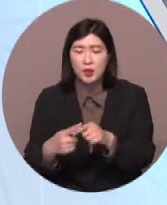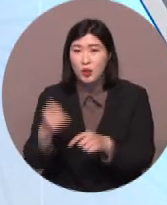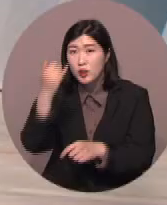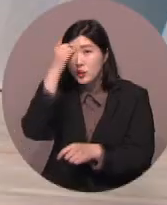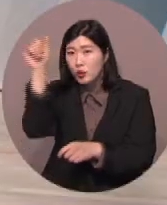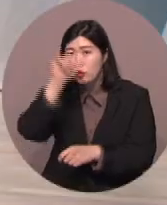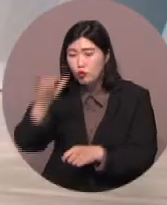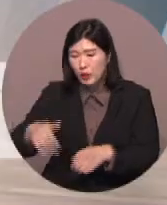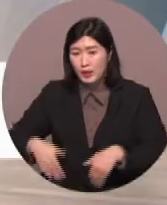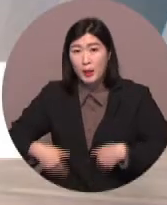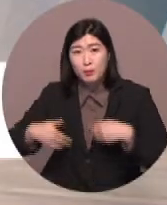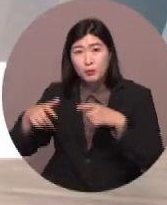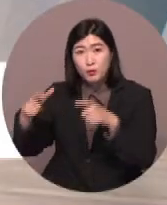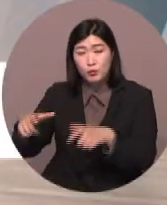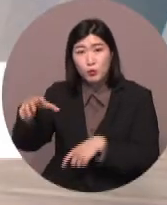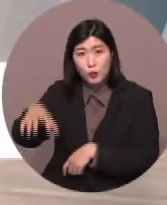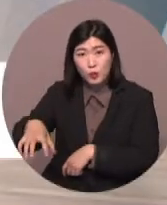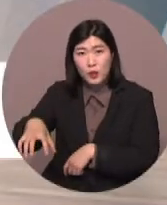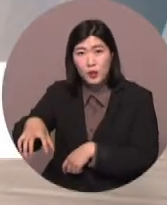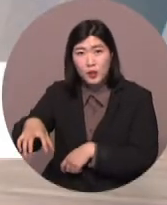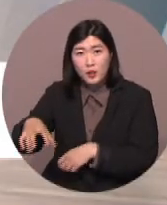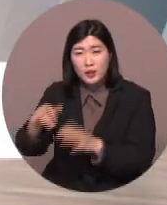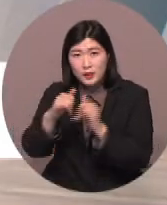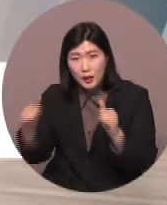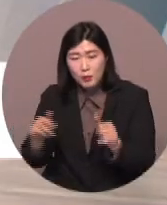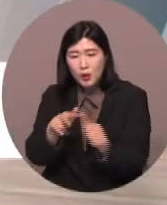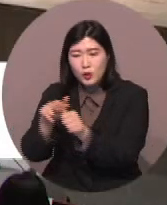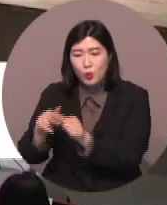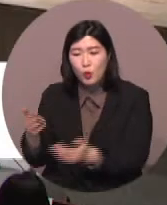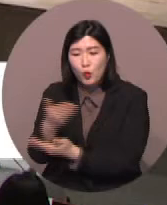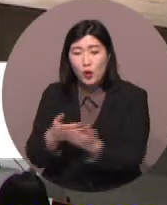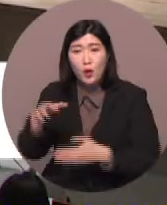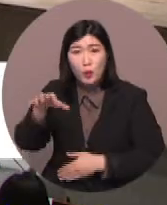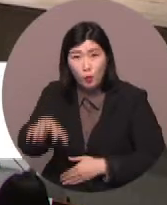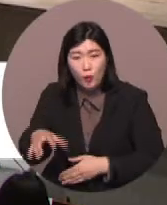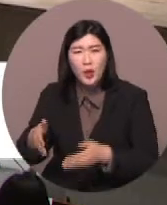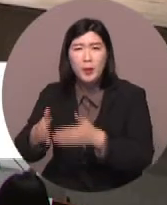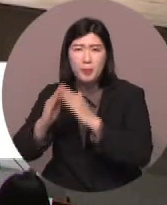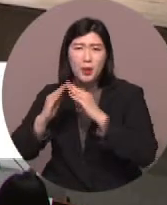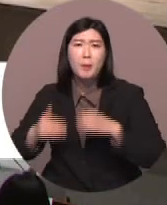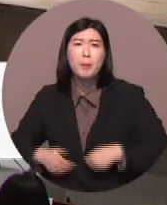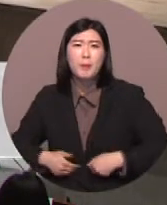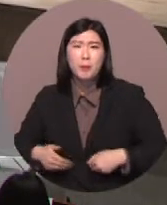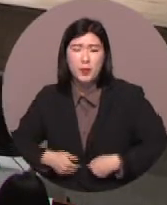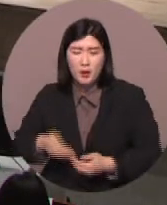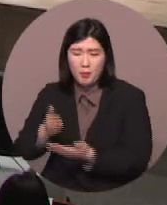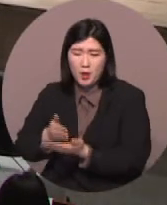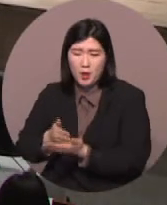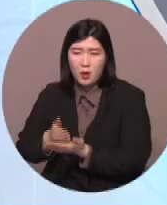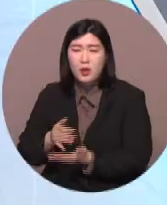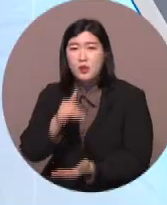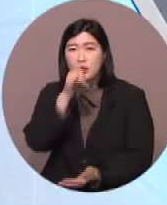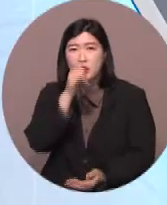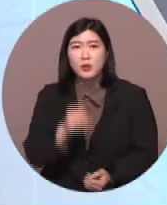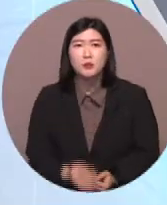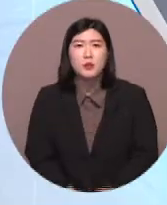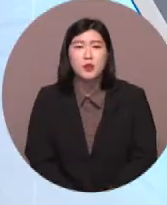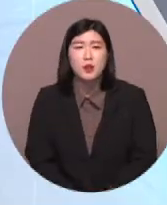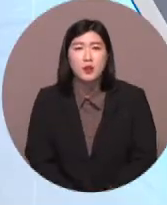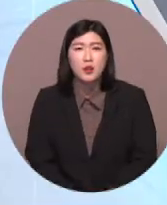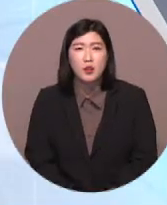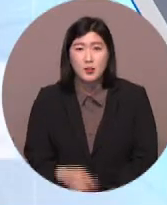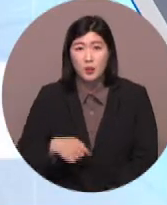남부권에 독자적인 정보와 사람의 흐름이 가능한 또 하나의 수도권을 만들어야 한다고 강조했습니다.